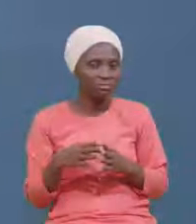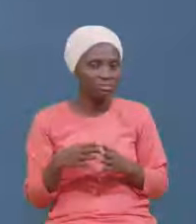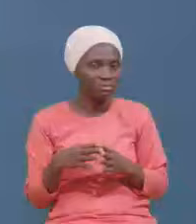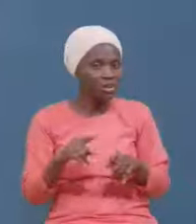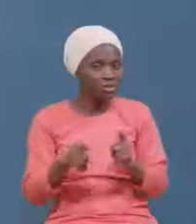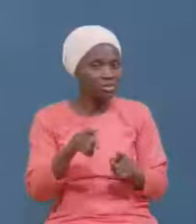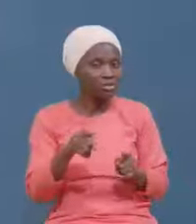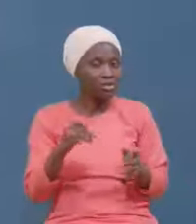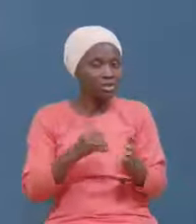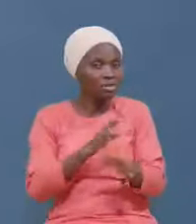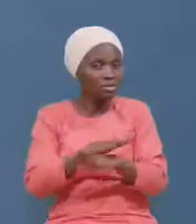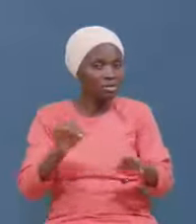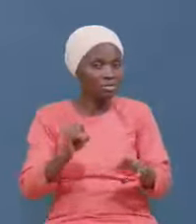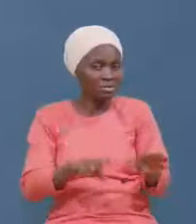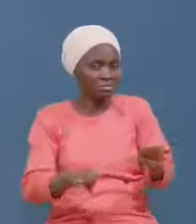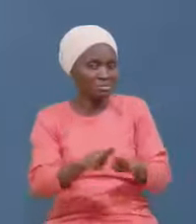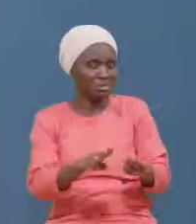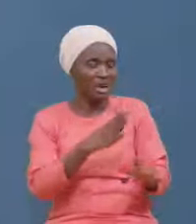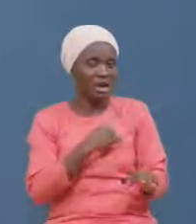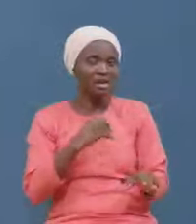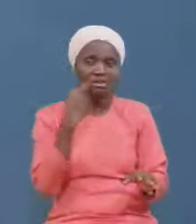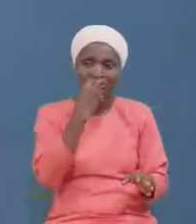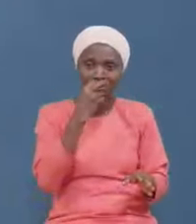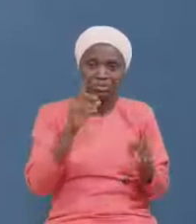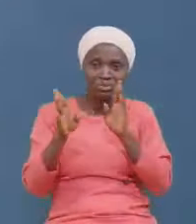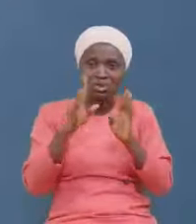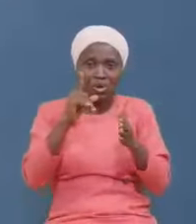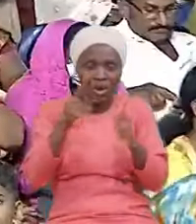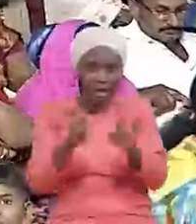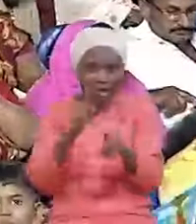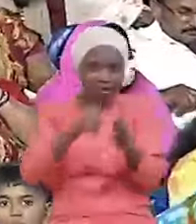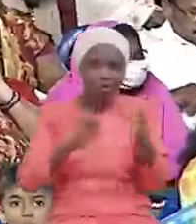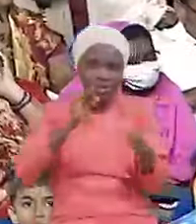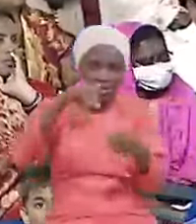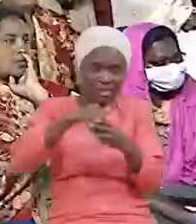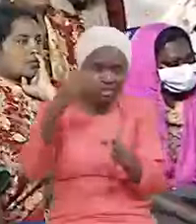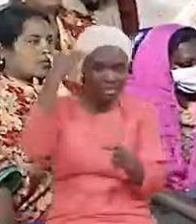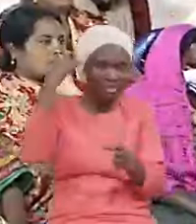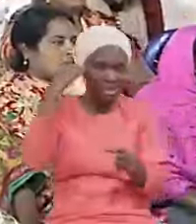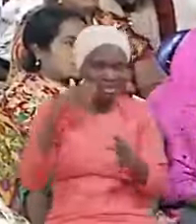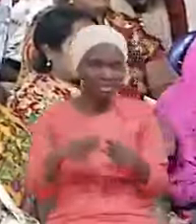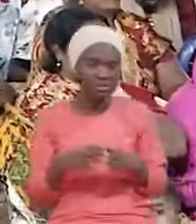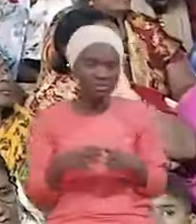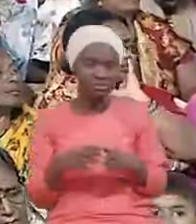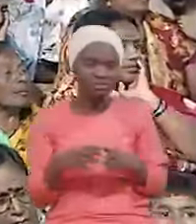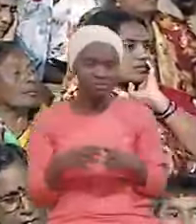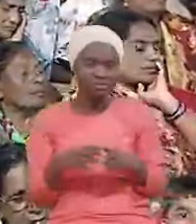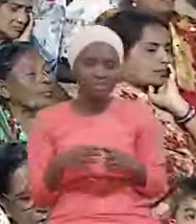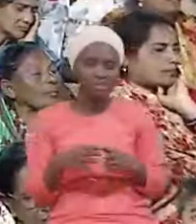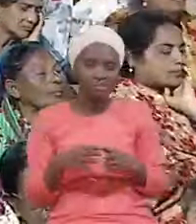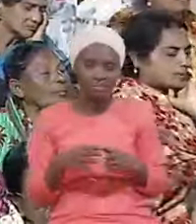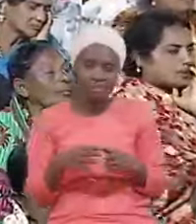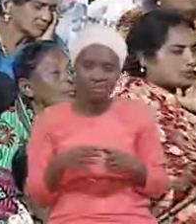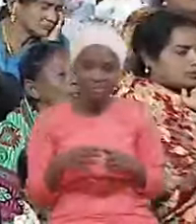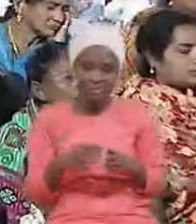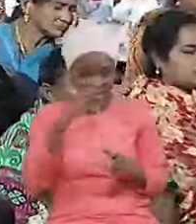హి డజంట్ బిహేవ్ అండ్ టాక్ లైక్ వాట్స్ ఇన్ ది హెడ్ కానీ వారి బుర్రలో ఉన్న జ్ఞానానికి తగిన రీతిలో వారు మాట్లాడరు ప్రవర్తించరు హి